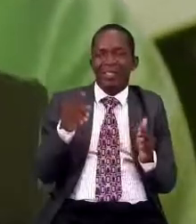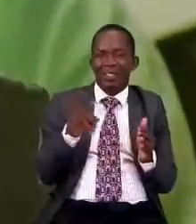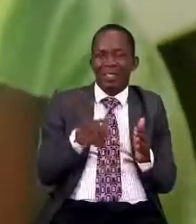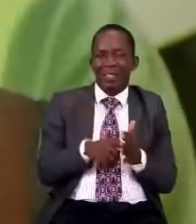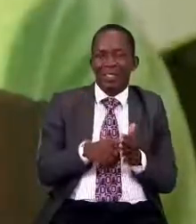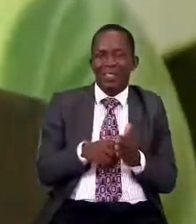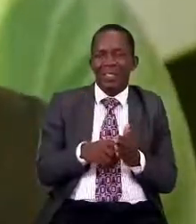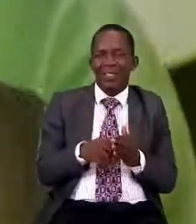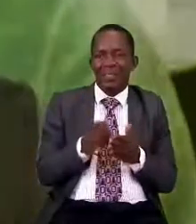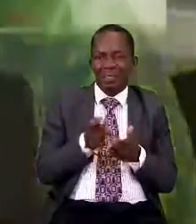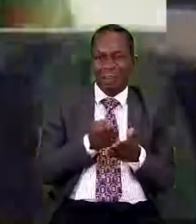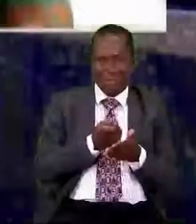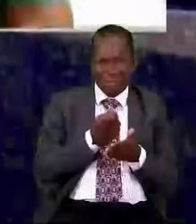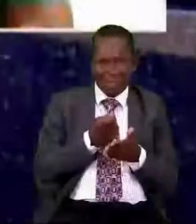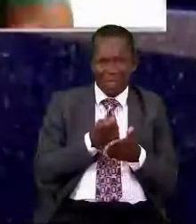est accompli.